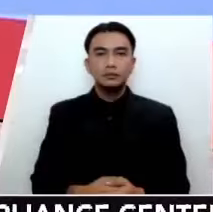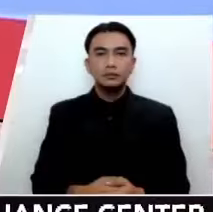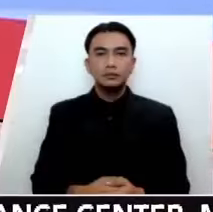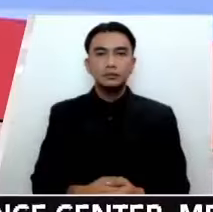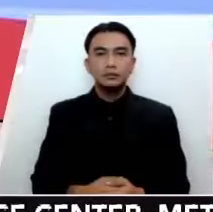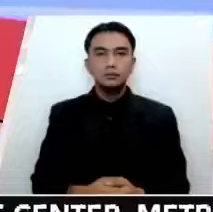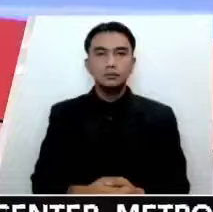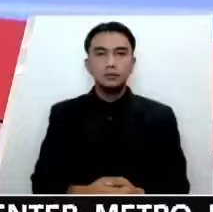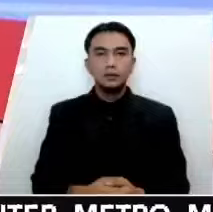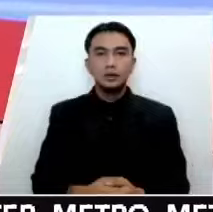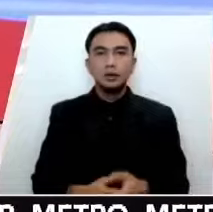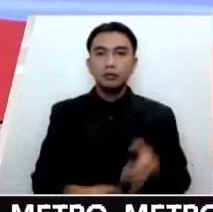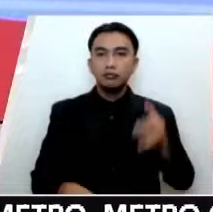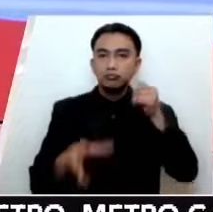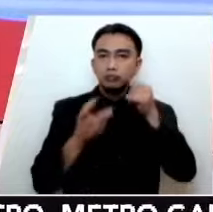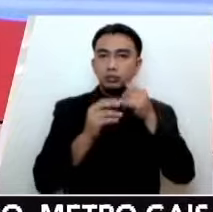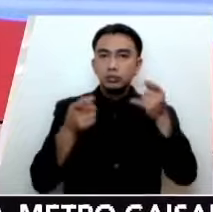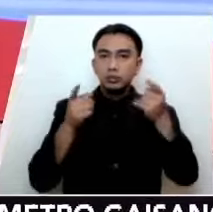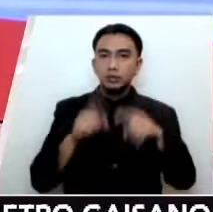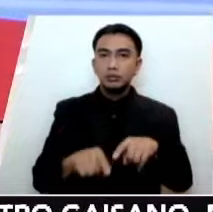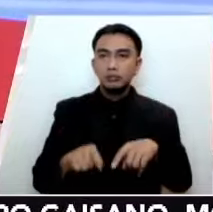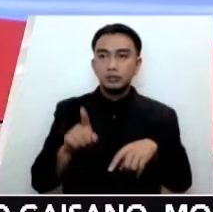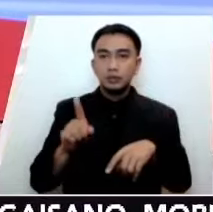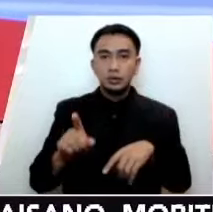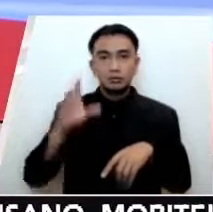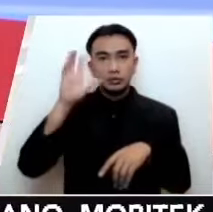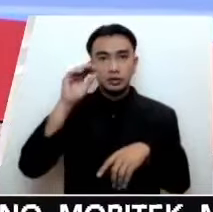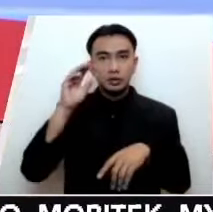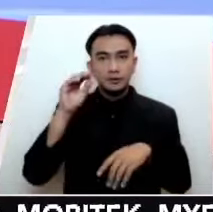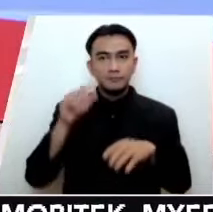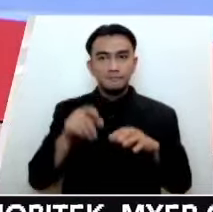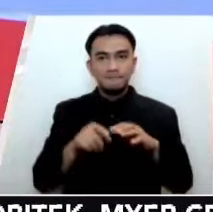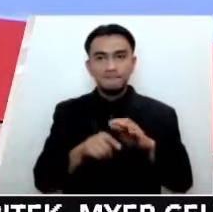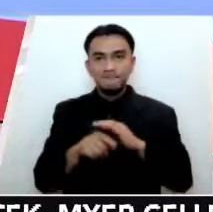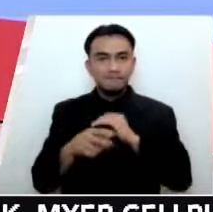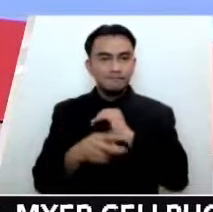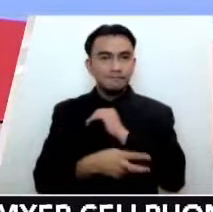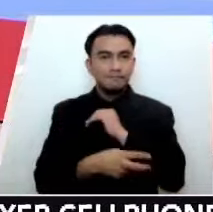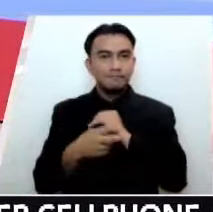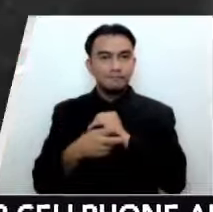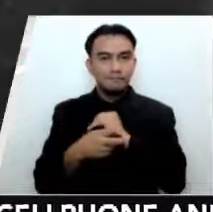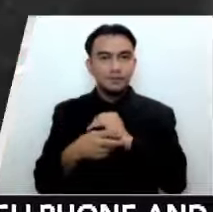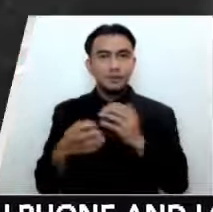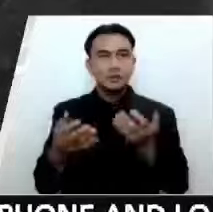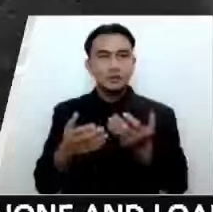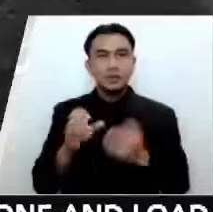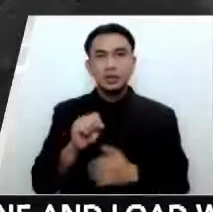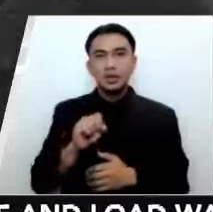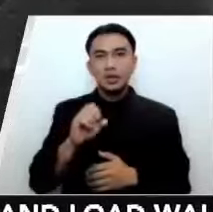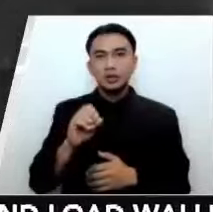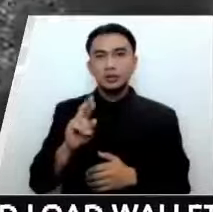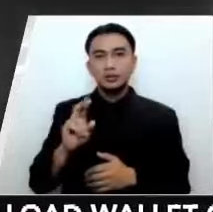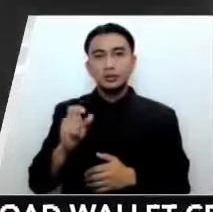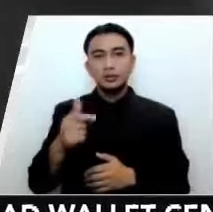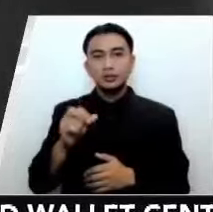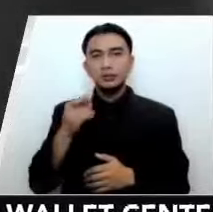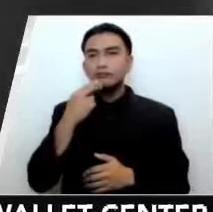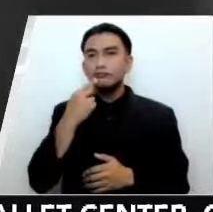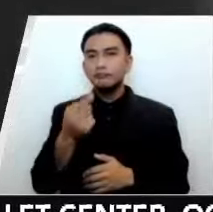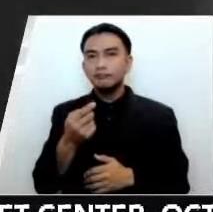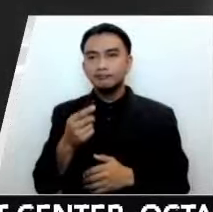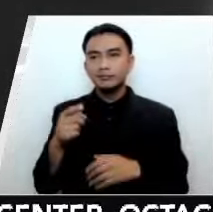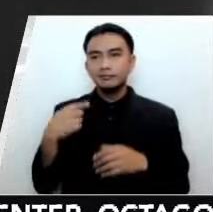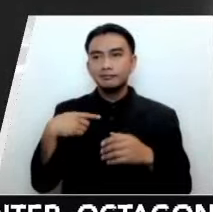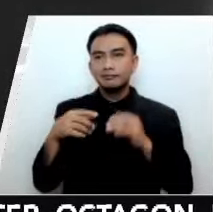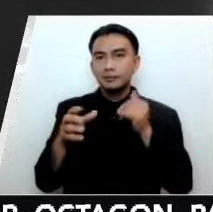Huli ka mang tangkang pagtangay ng isang lalaki sa isang motorsiklo sa Irosin, Sorsogon. Sa kuha ng CCTV, nagmanman muna ang